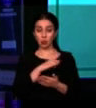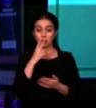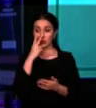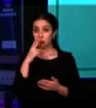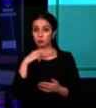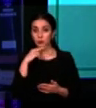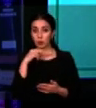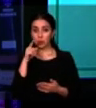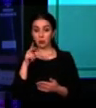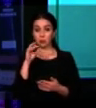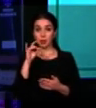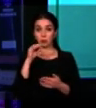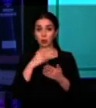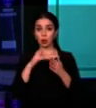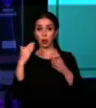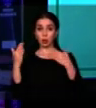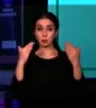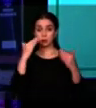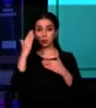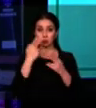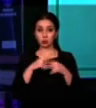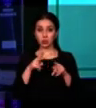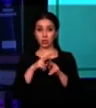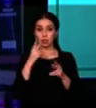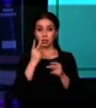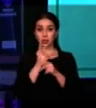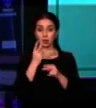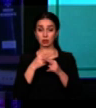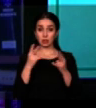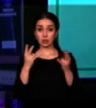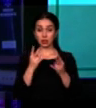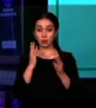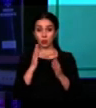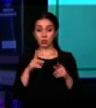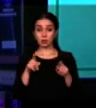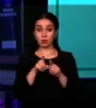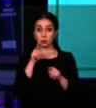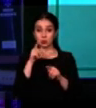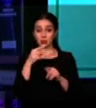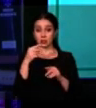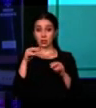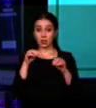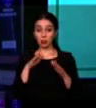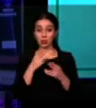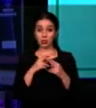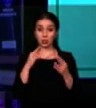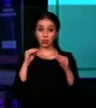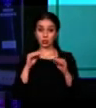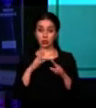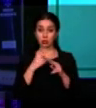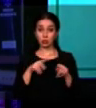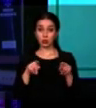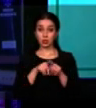bering, perimetrni topish uchun tomonlar yig'indisini ikkilangani kerak edi. Demak, tenglamani yechib, x 9 ga